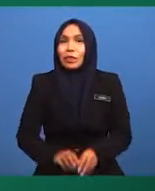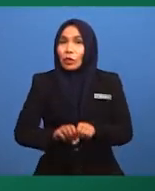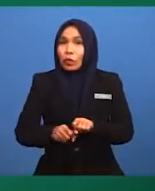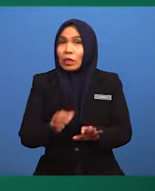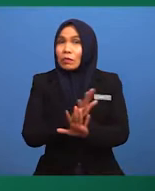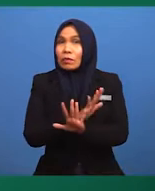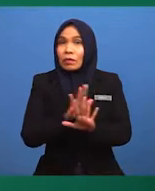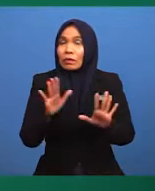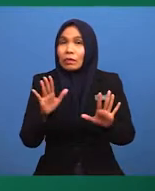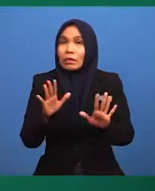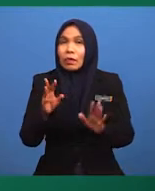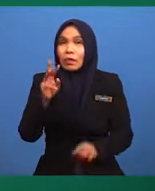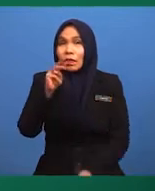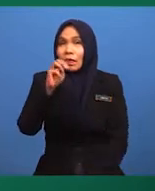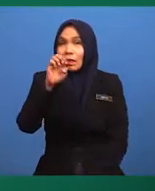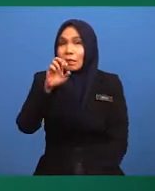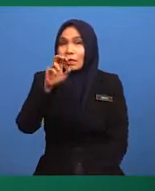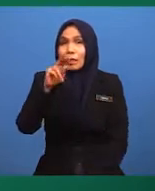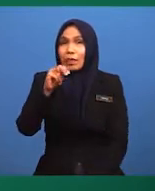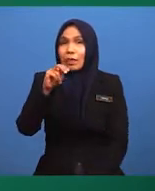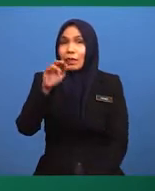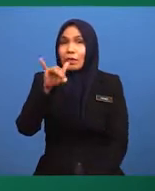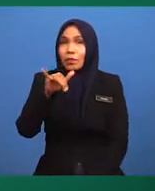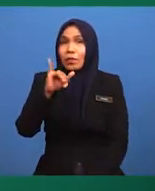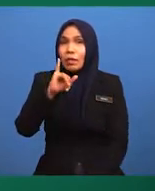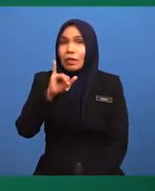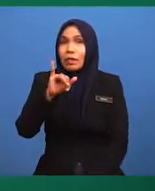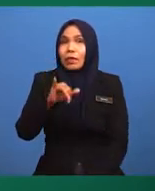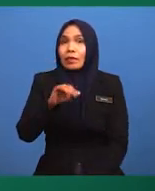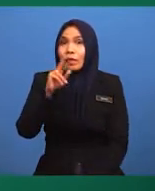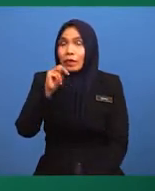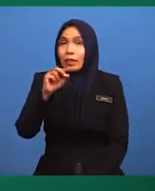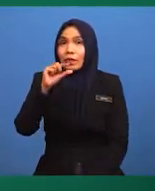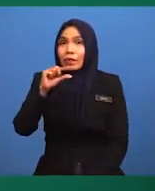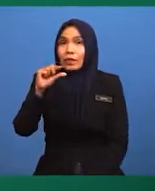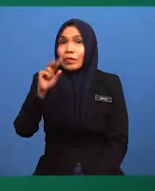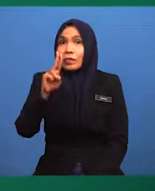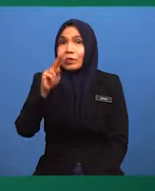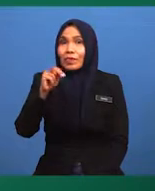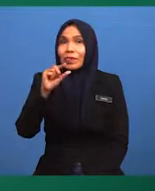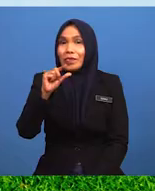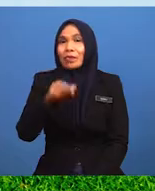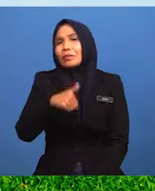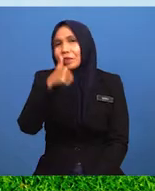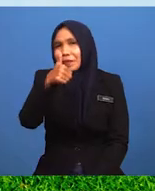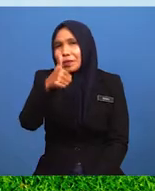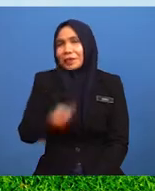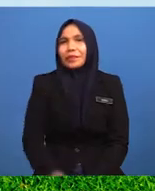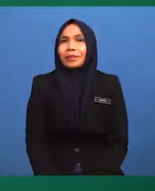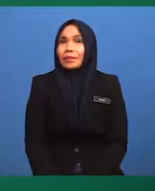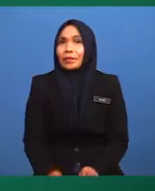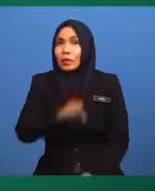Supaya tidak menyinggung perasaan ahli keluarga. Betul ke jawapan kamu?